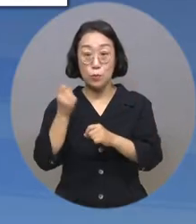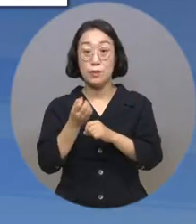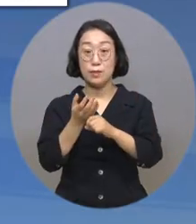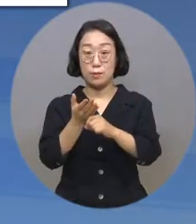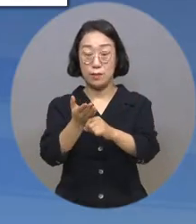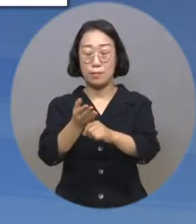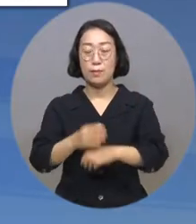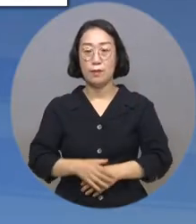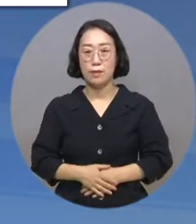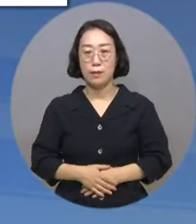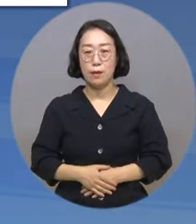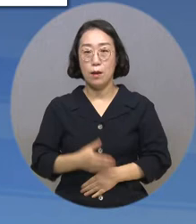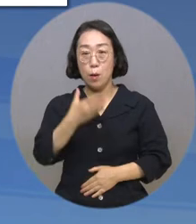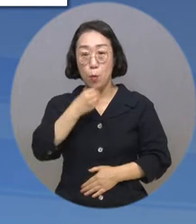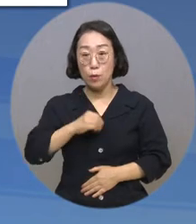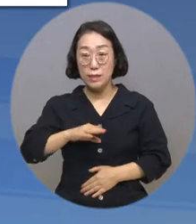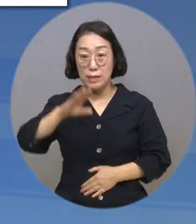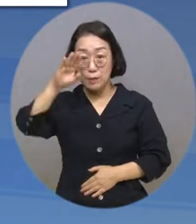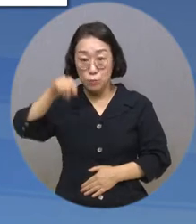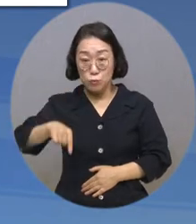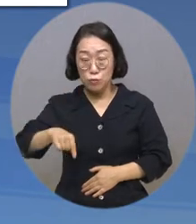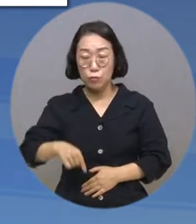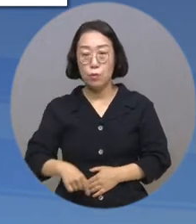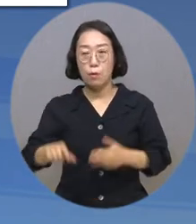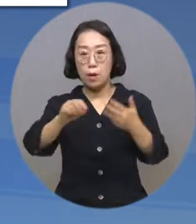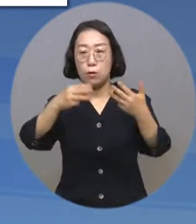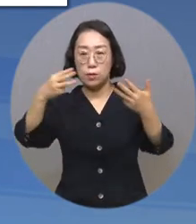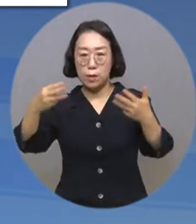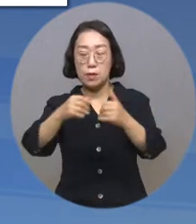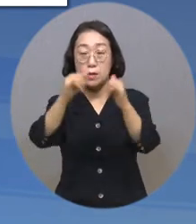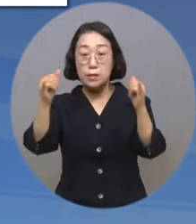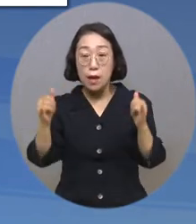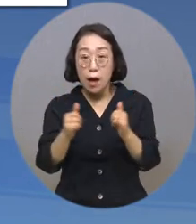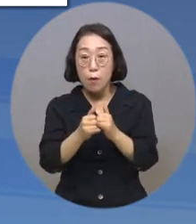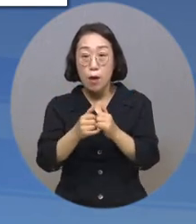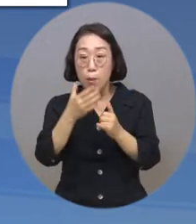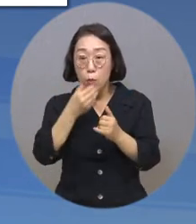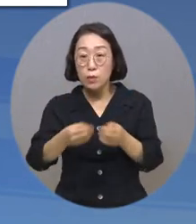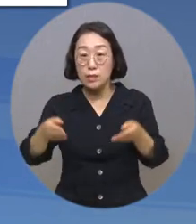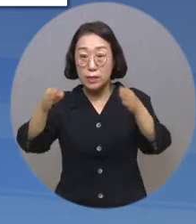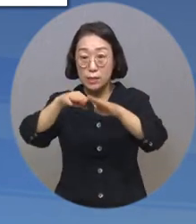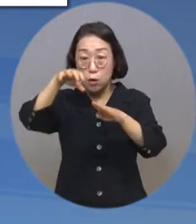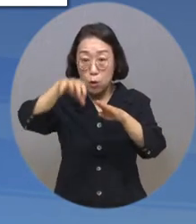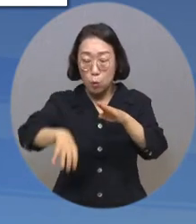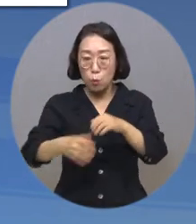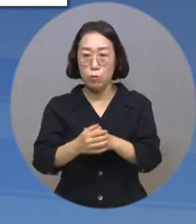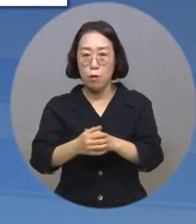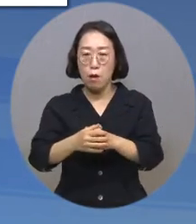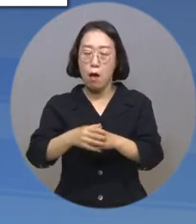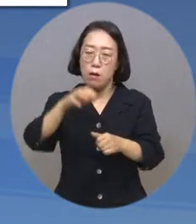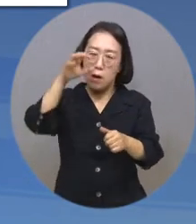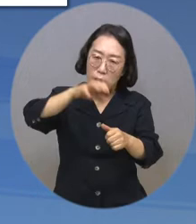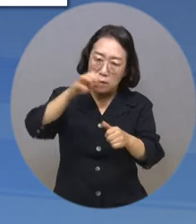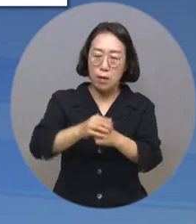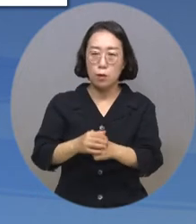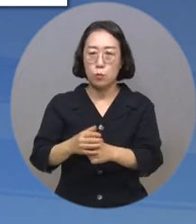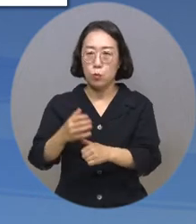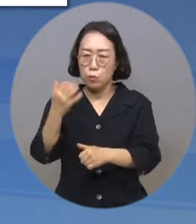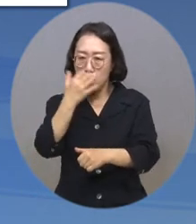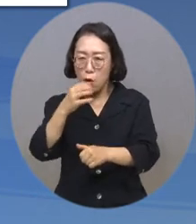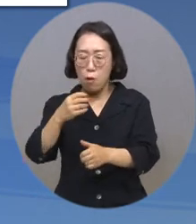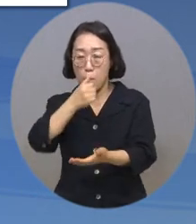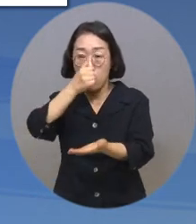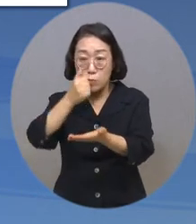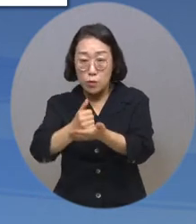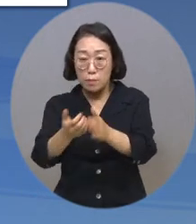전해드립니다. 보건복지부는 지난 3일 사회복지시설 종사자들이 장애인 학대와 장애인 대상 성범죄를 조기에